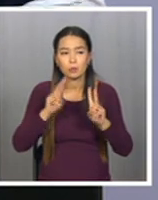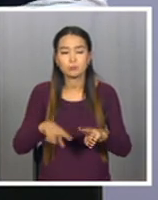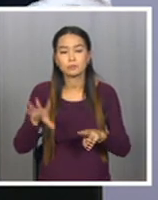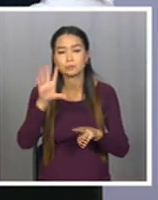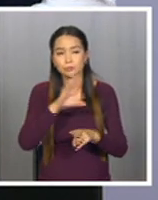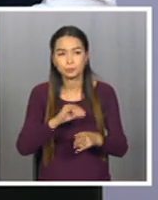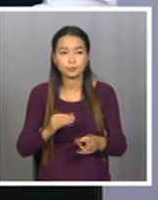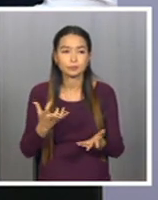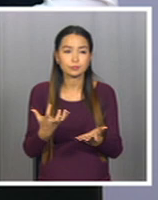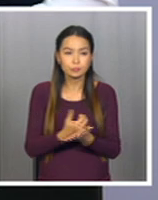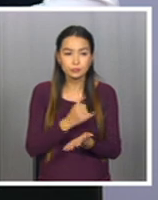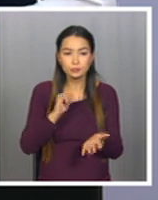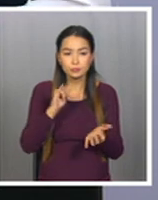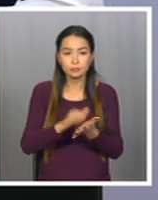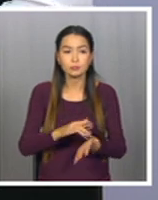да табылды.